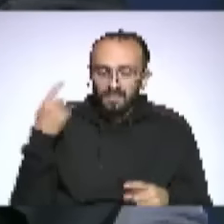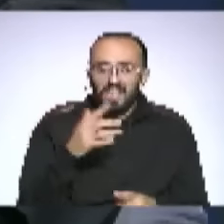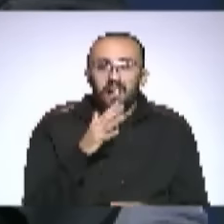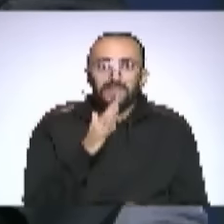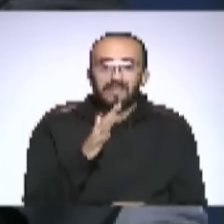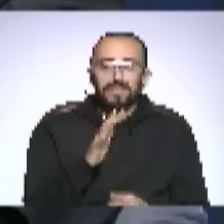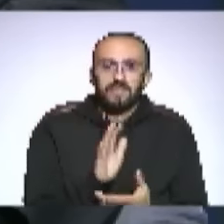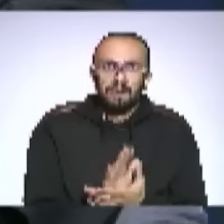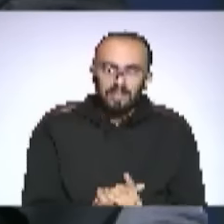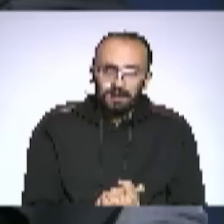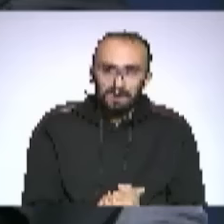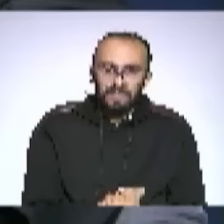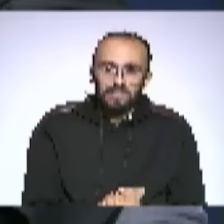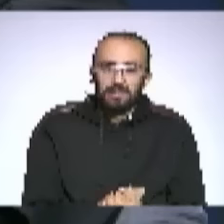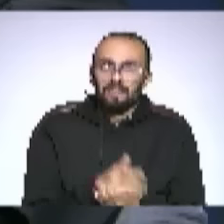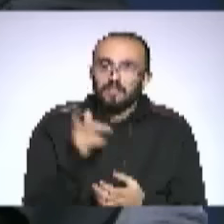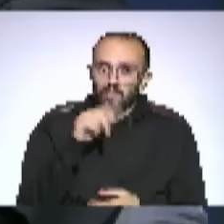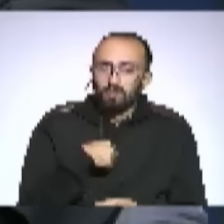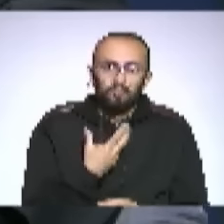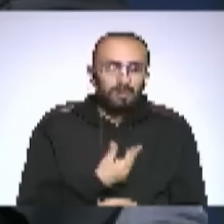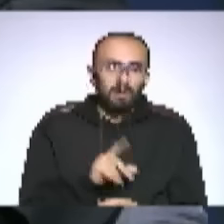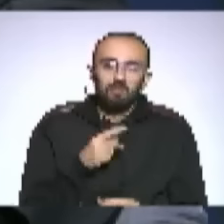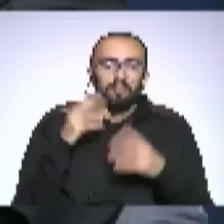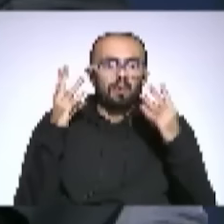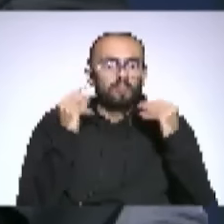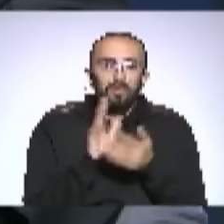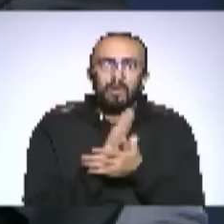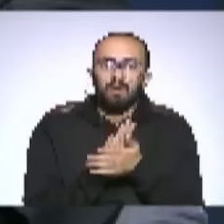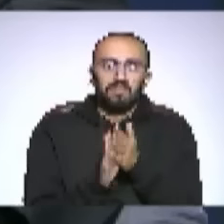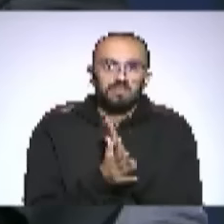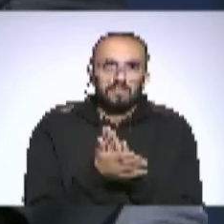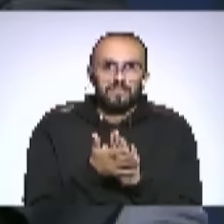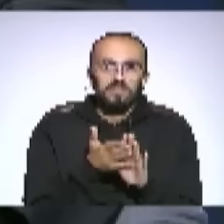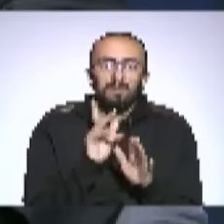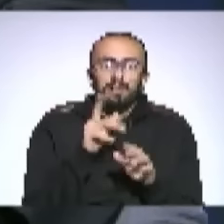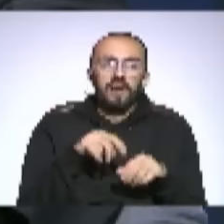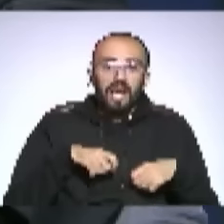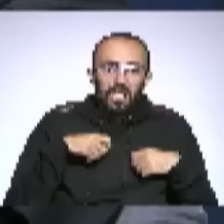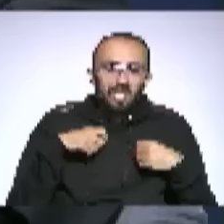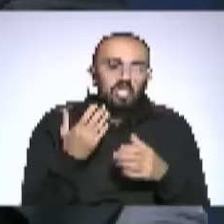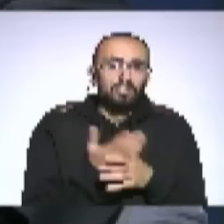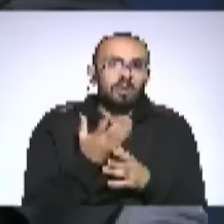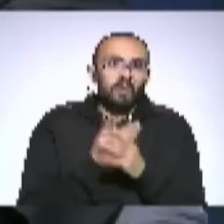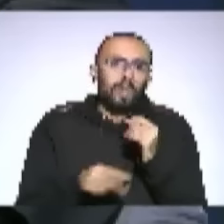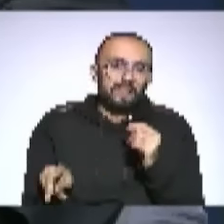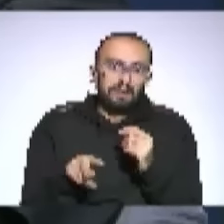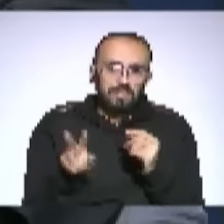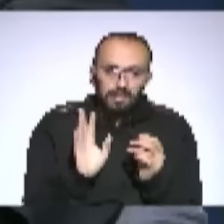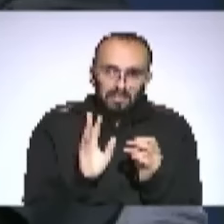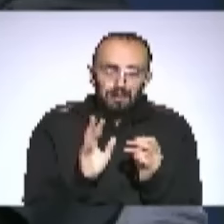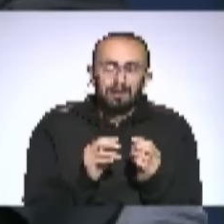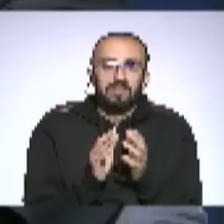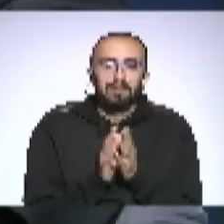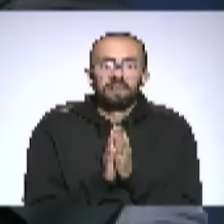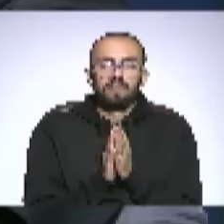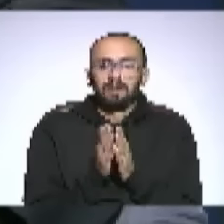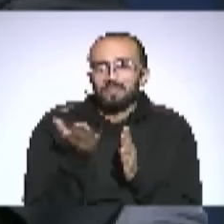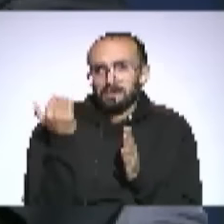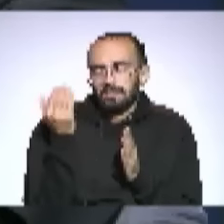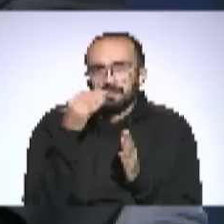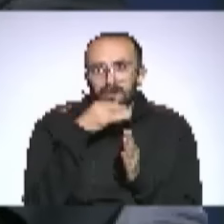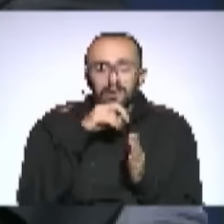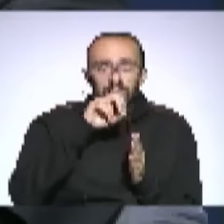معاه انا برده مش مرتاحه ومش مبسوطه في العيشه بس عايشه عشان ولادي من فتره سبع ثمان